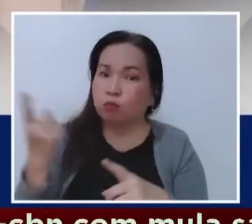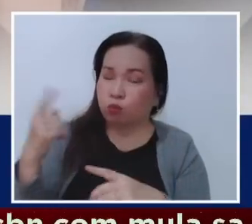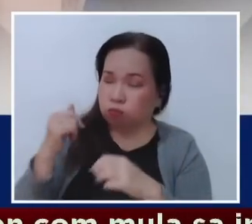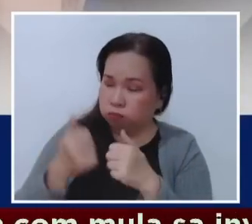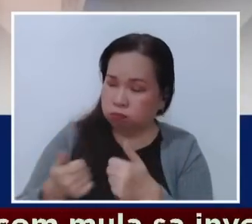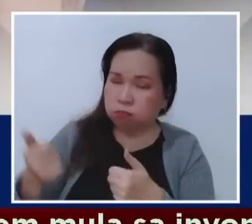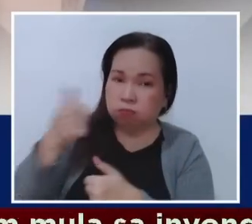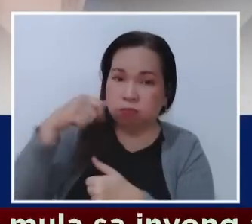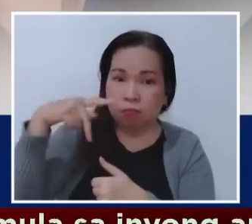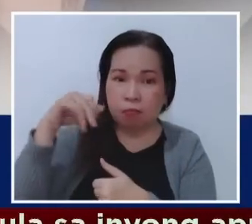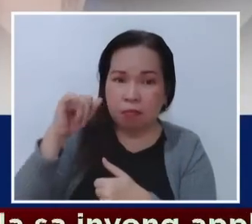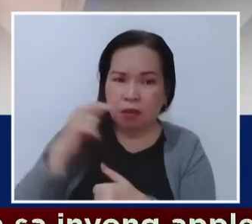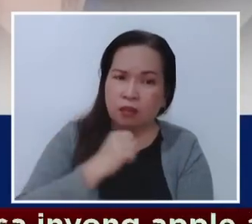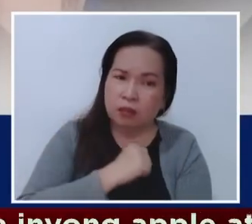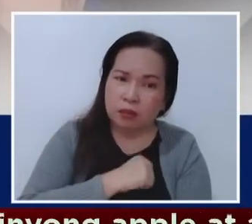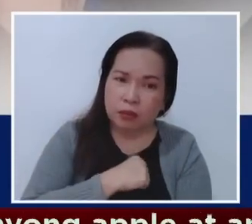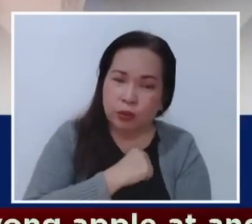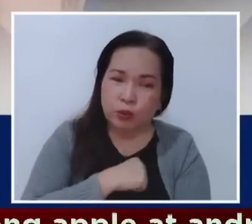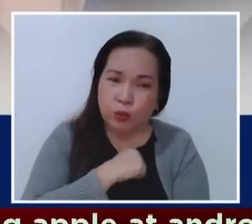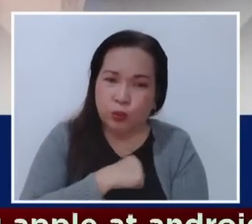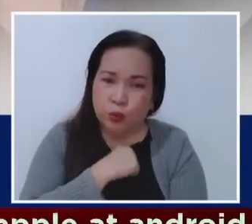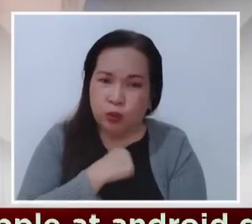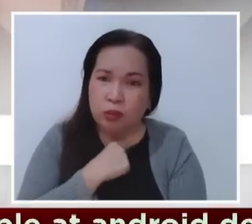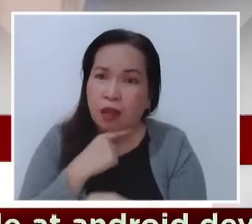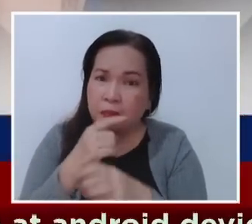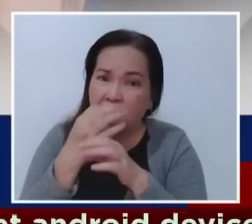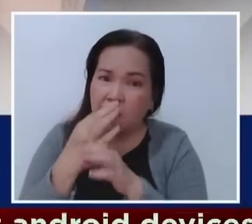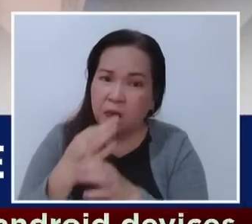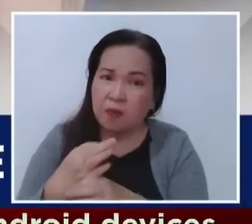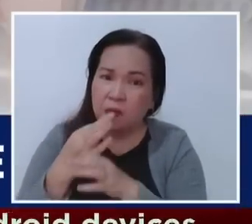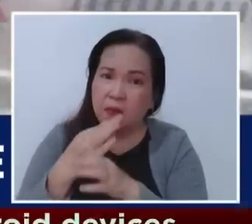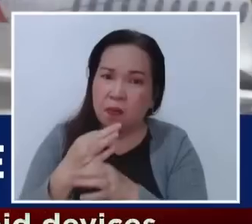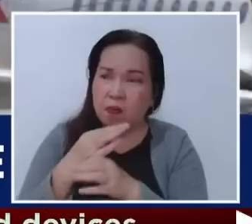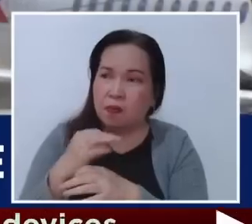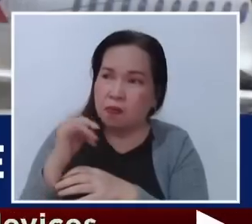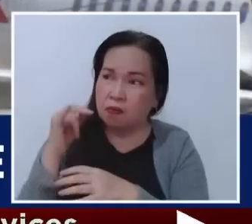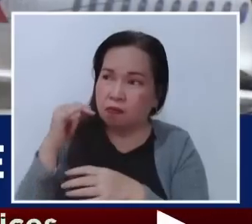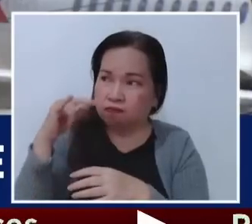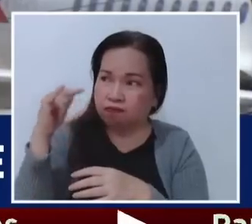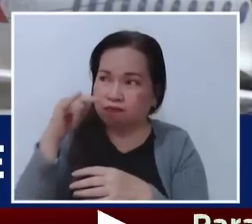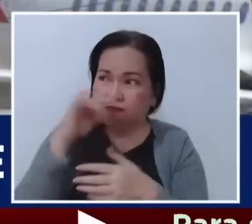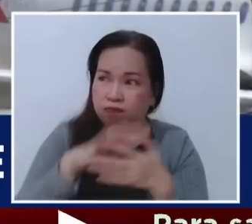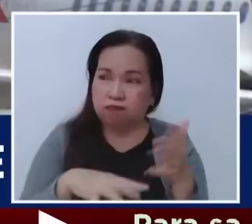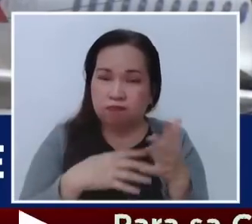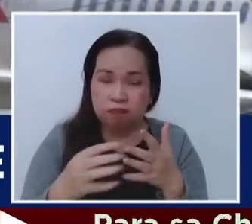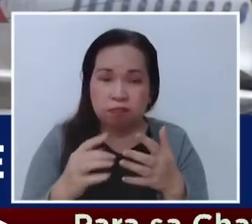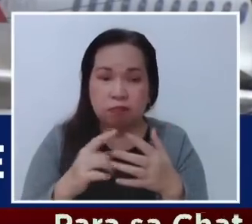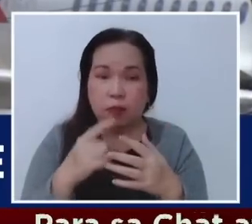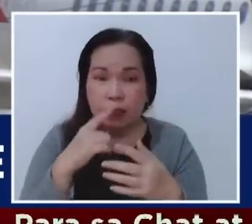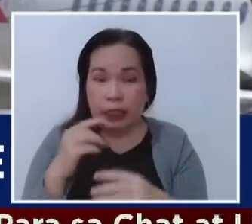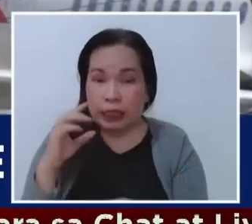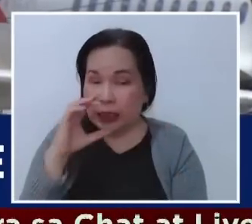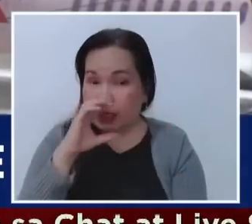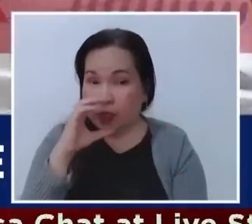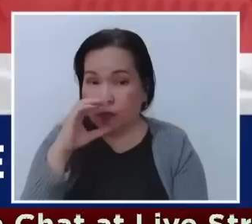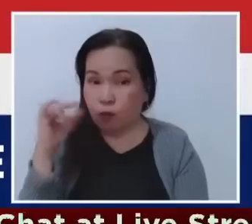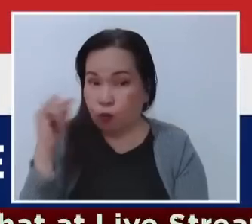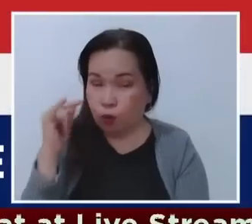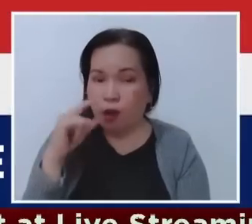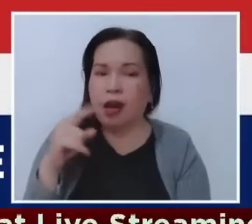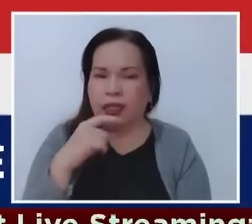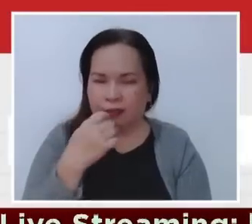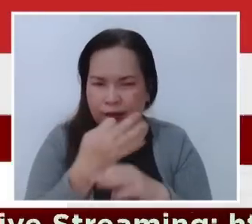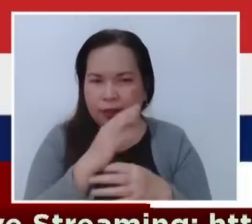Philippine Airlines. May mga inayos na sila sa kanilang mga flight schedule. Ang Cebu Pacific, nagbawas na rin ng flight schedule